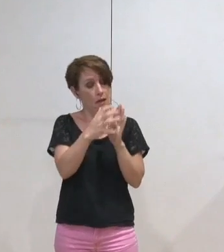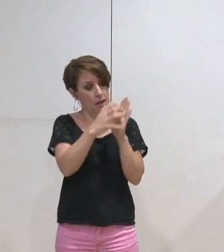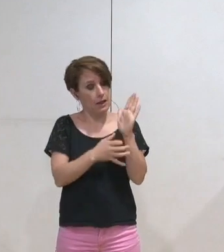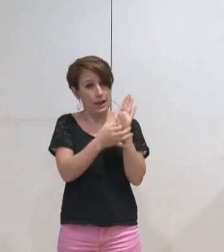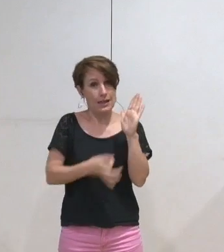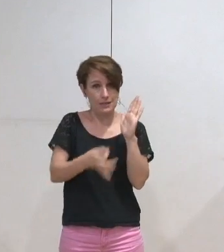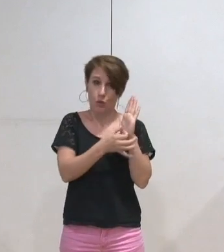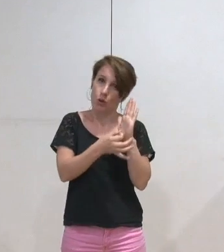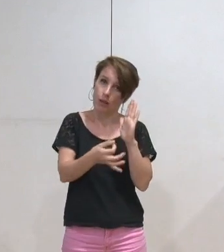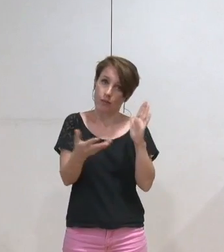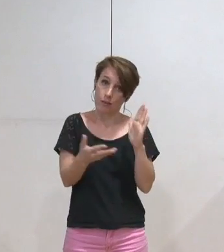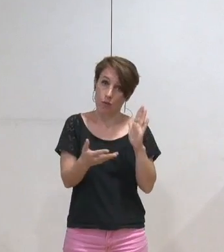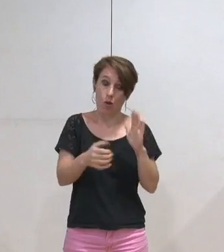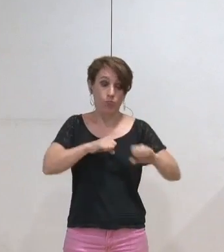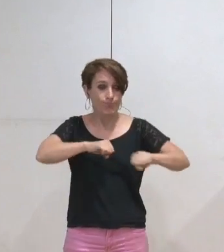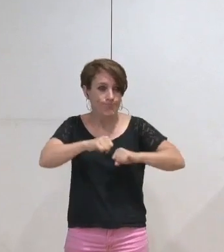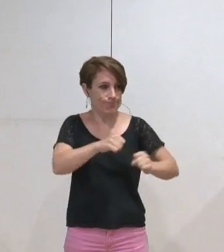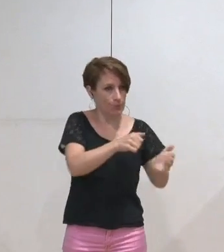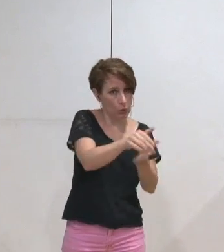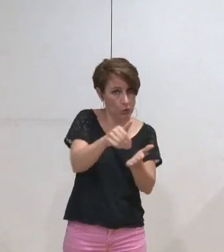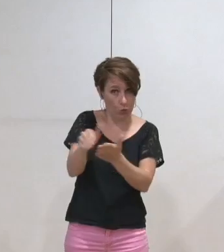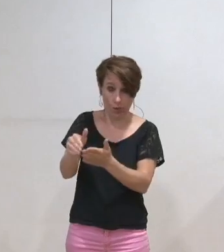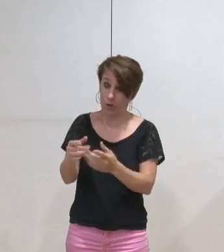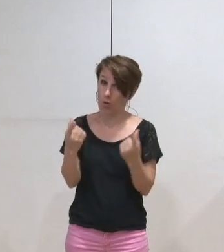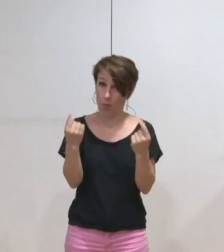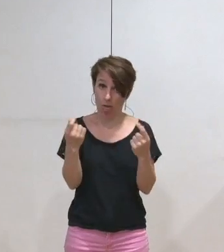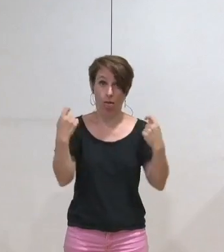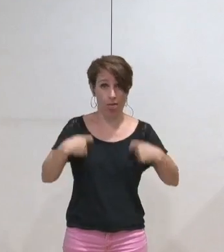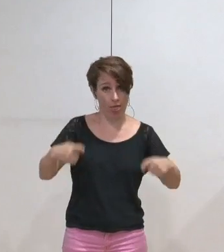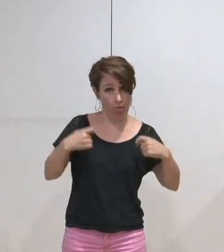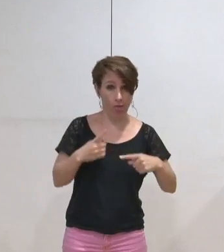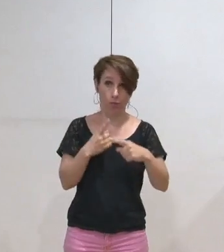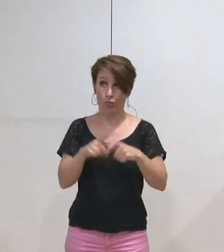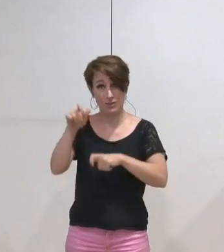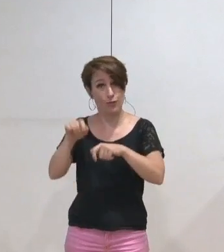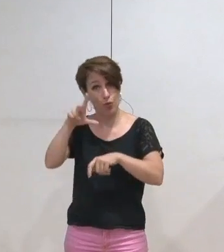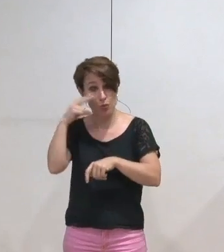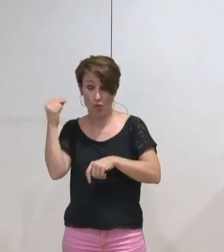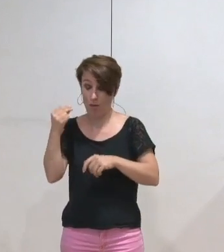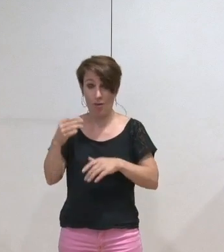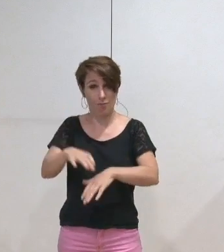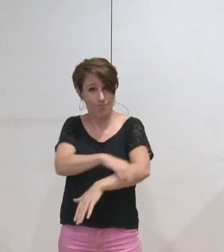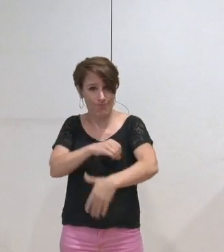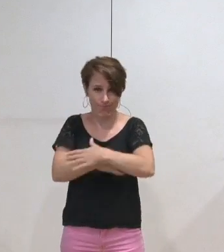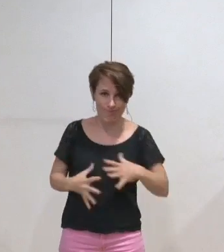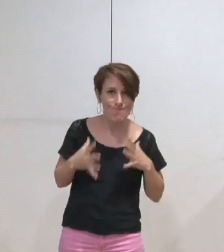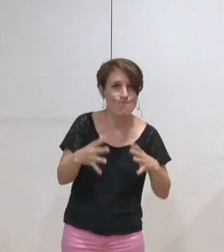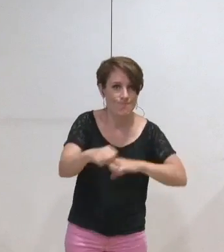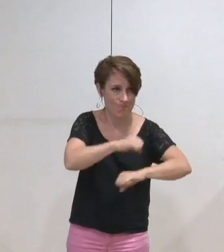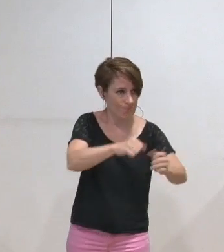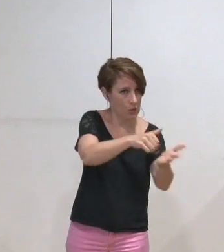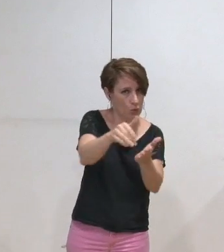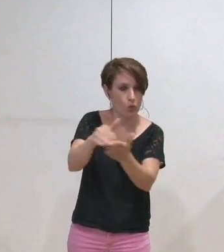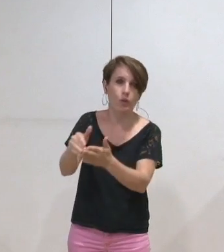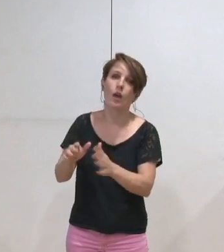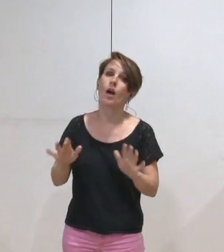cout budgétaire et en ressources humaines alors loin de ce défausser la ville fait tout ce